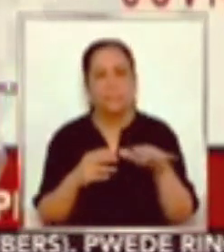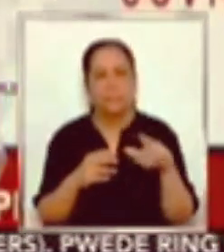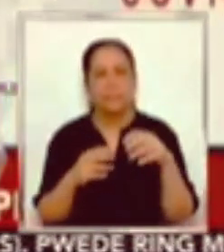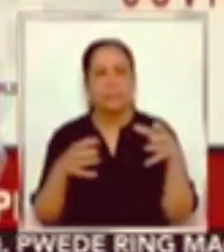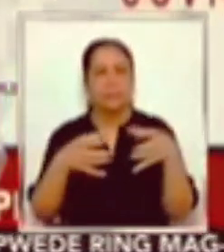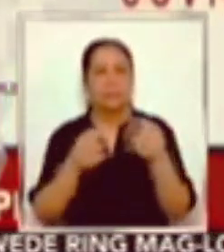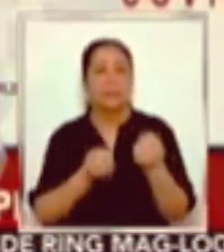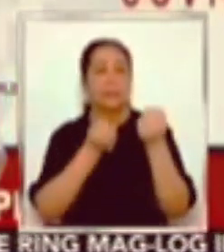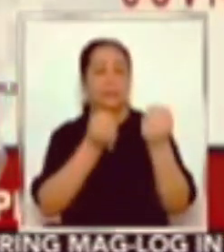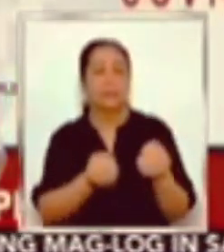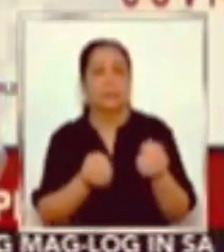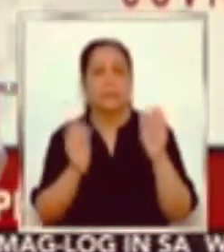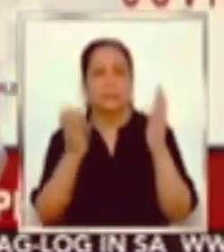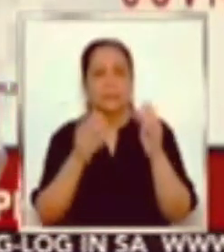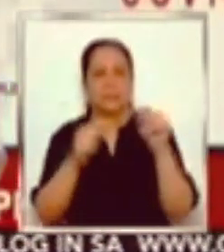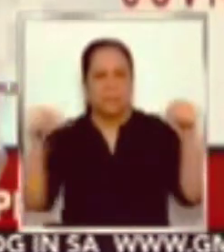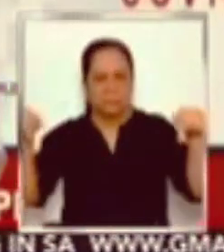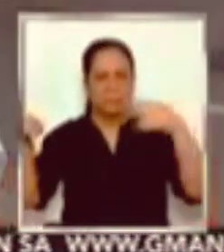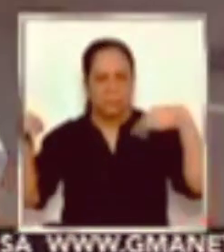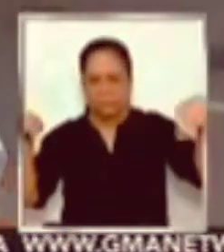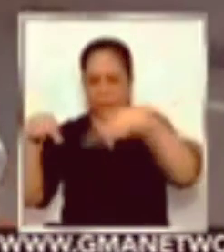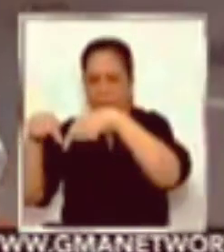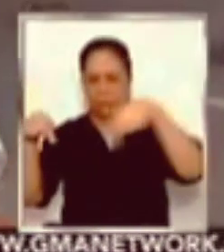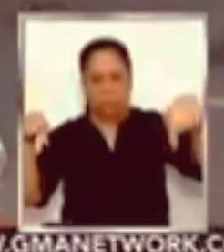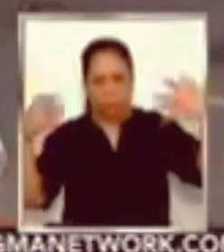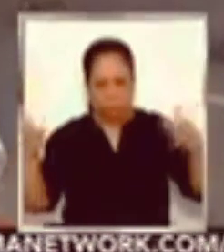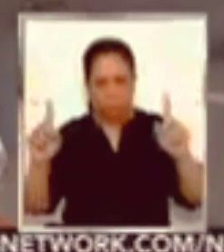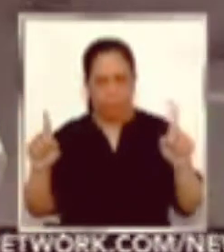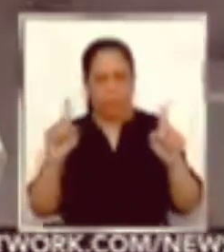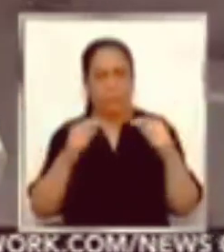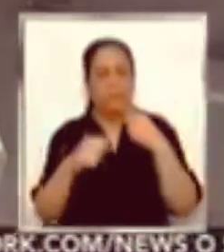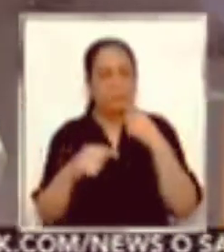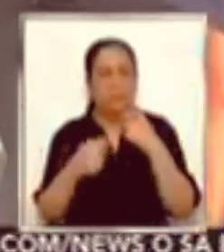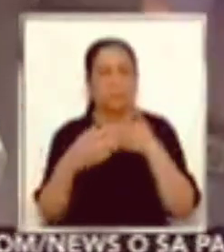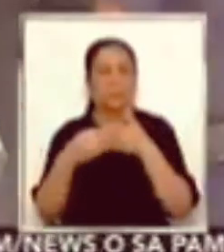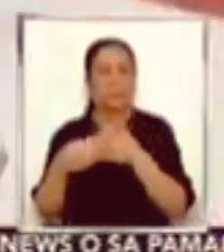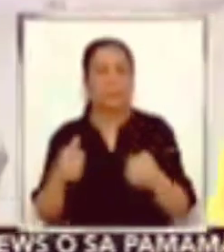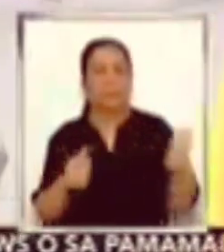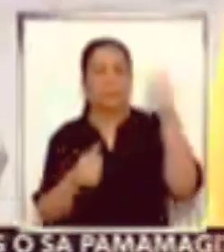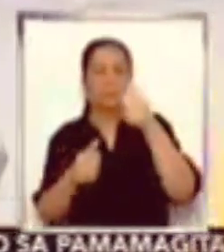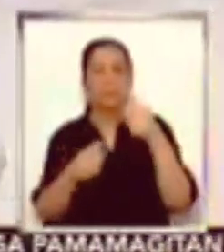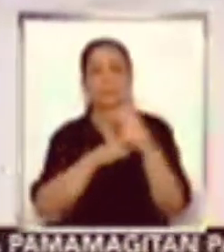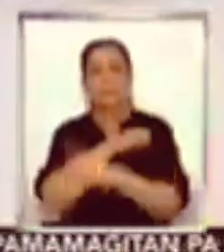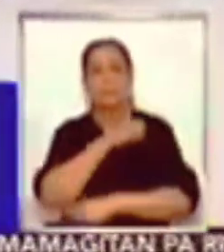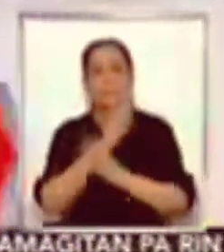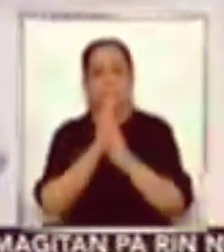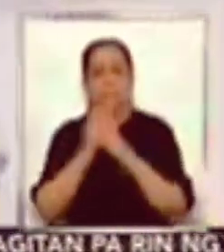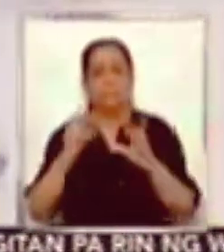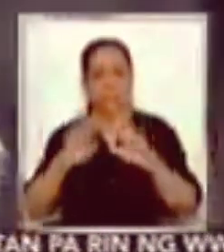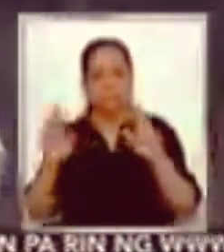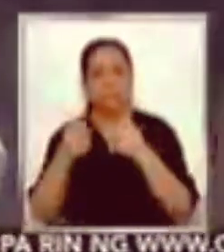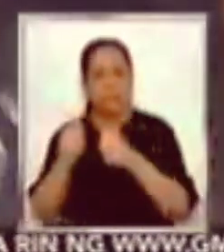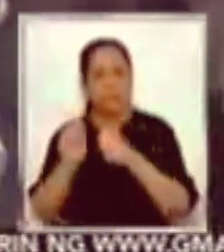na parang point-to-point na rin po yung pagbabiyahe. Ayon sa mga namumuno sa samahan ng provincial bus, handa raw silang sumunod sa